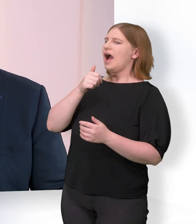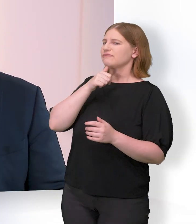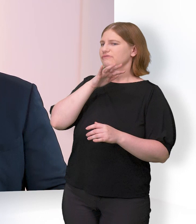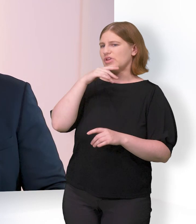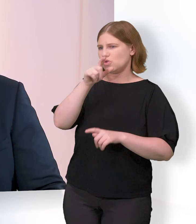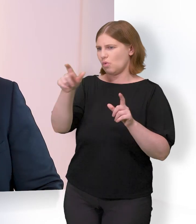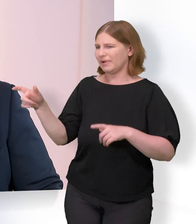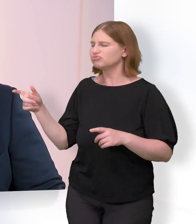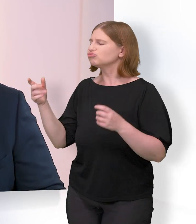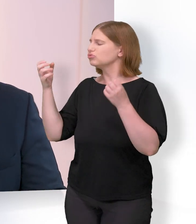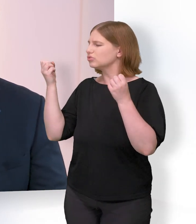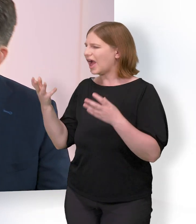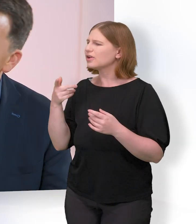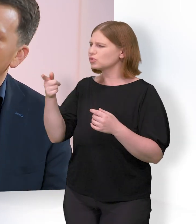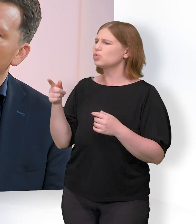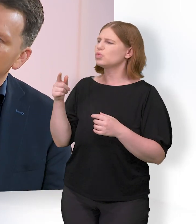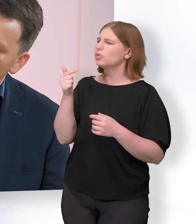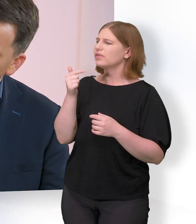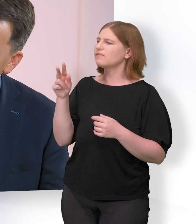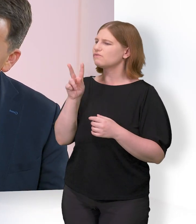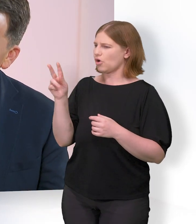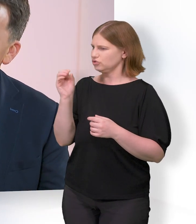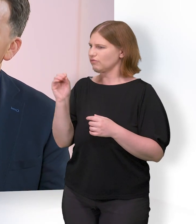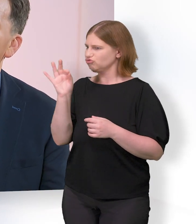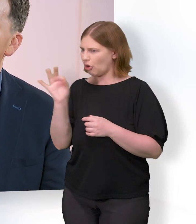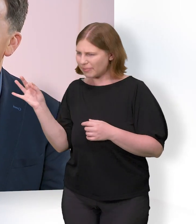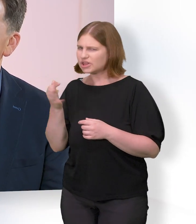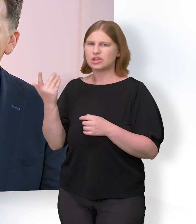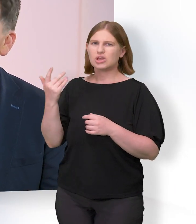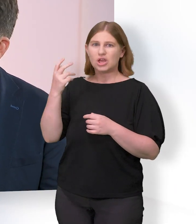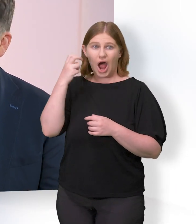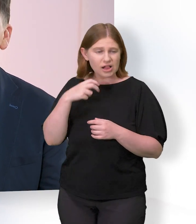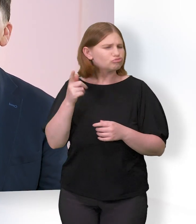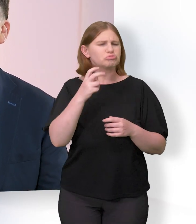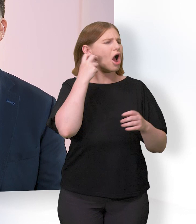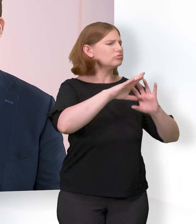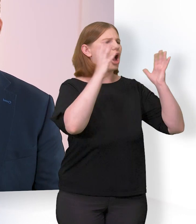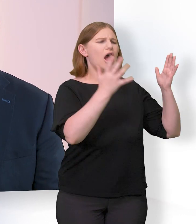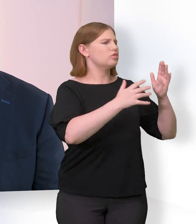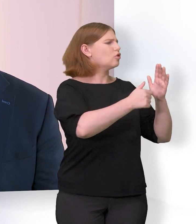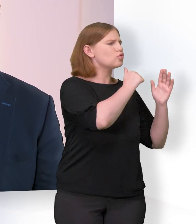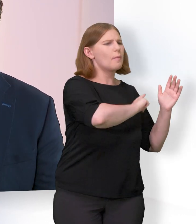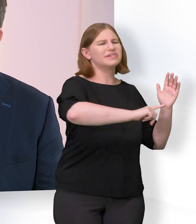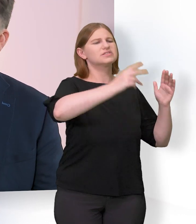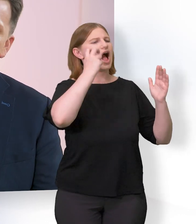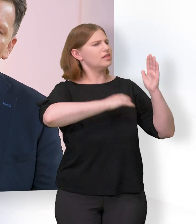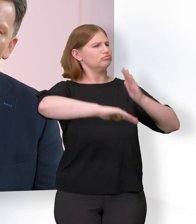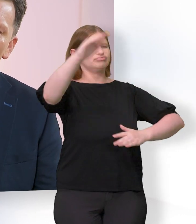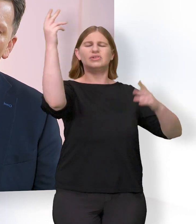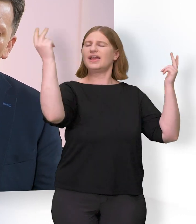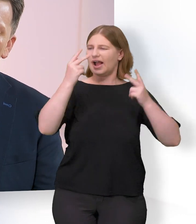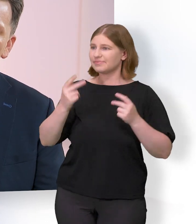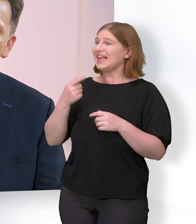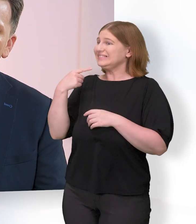was heißt, sind nicht alle jung, aber die Menschen, die du coachst bei The Voice of Germany. Ja, die sind alle Altersstufen. Die sind alle Altersstufen, aber die streben ja tatsächlich nach